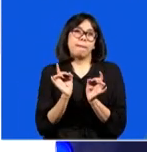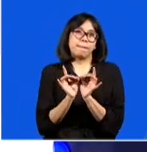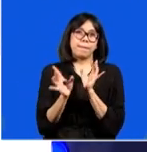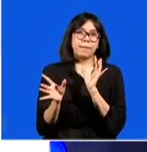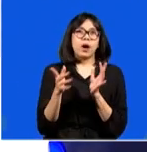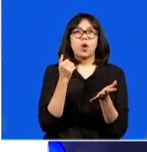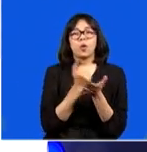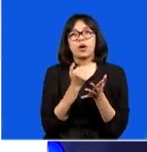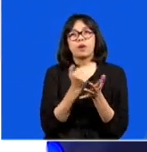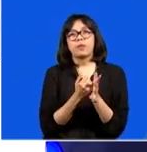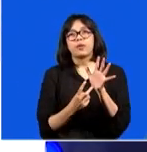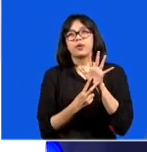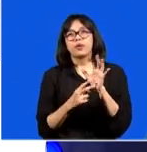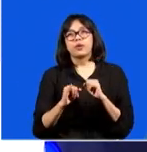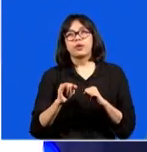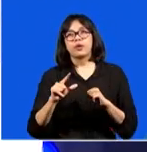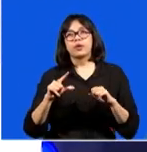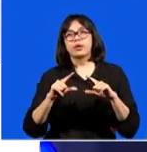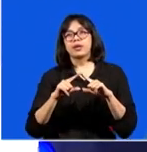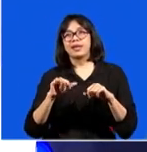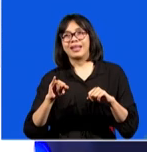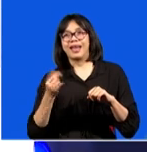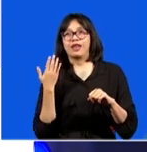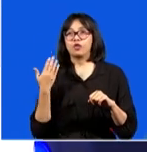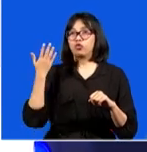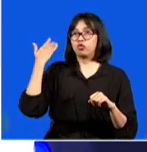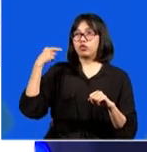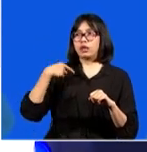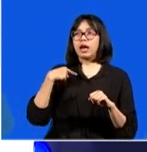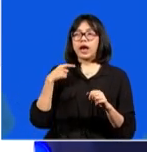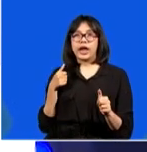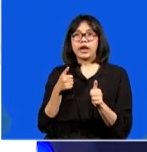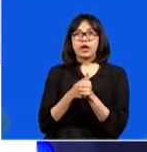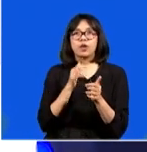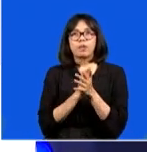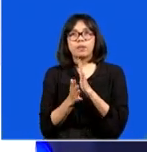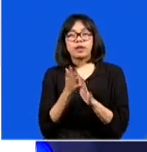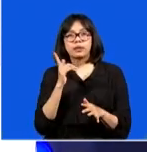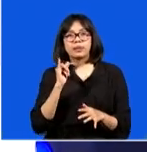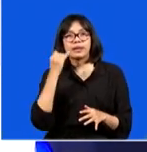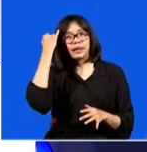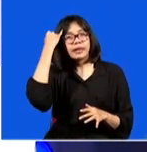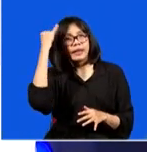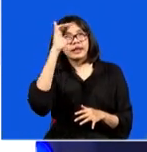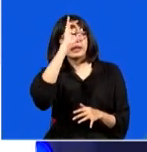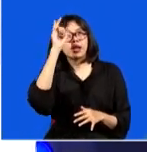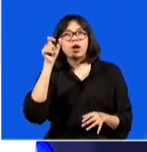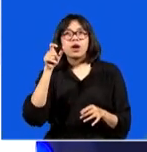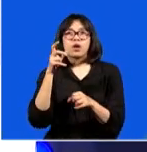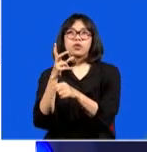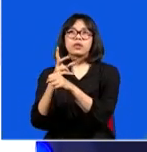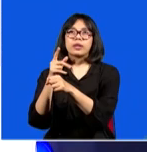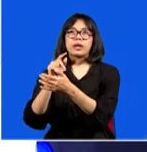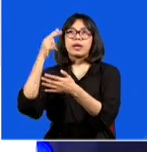nilai-nilai itu pernah saya lakukan ketika sebelum pendidikan guru penggerak ada inisiatif melakukan tindakan tanpa disuruh oleh Kepala Sekolah